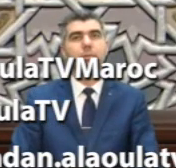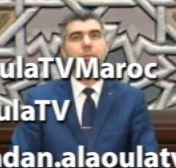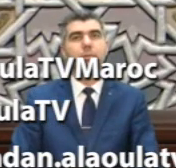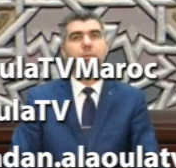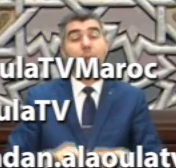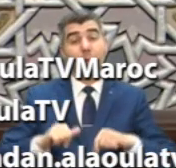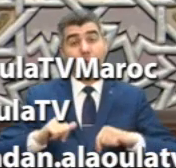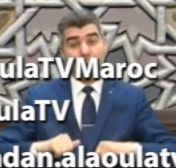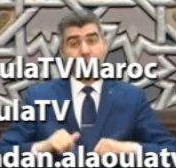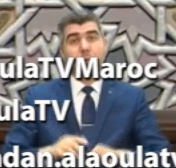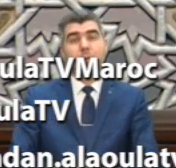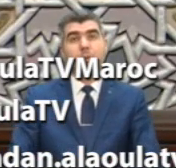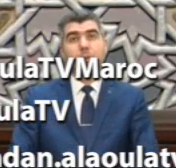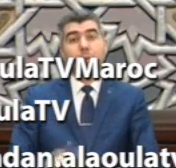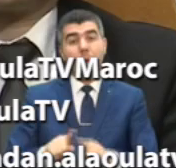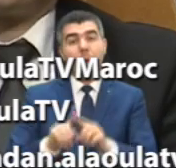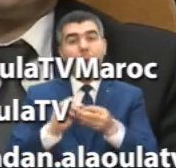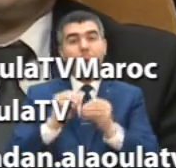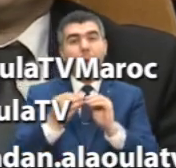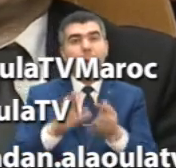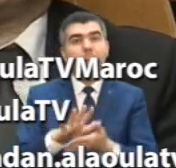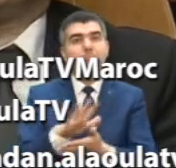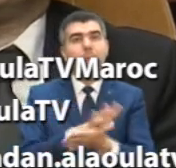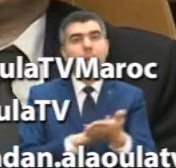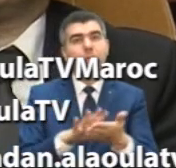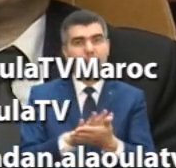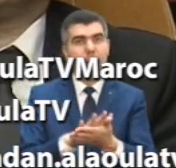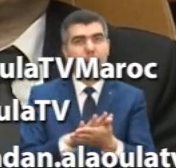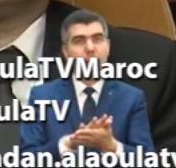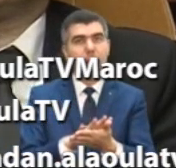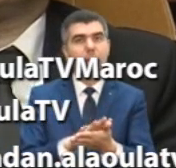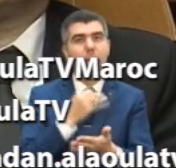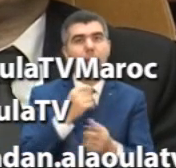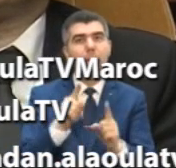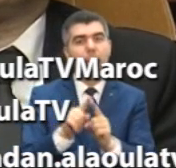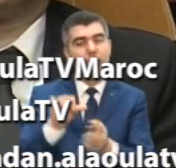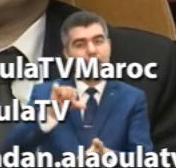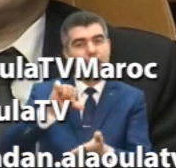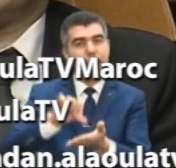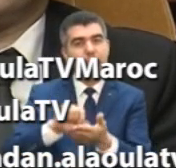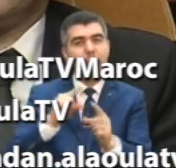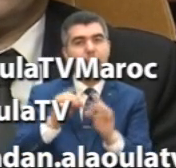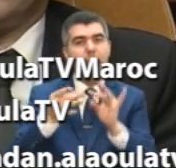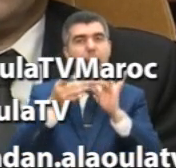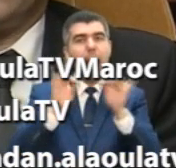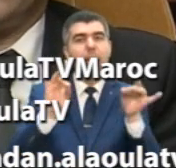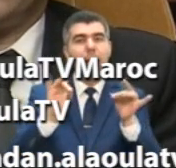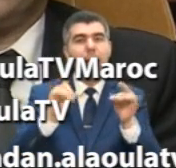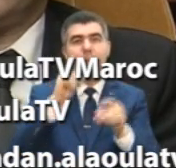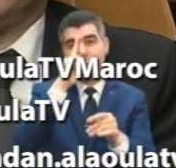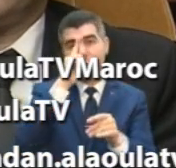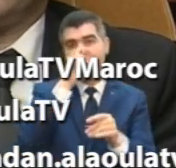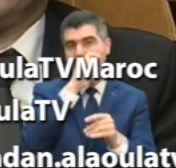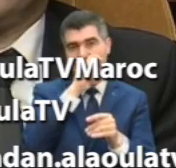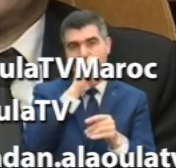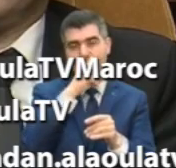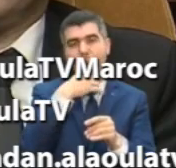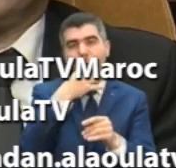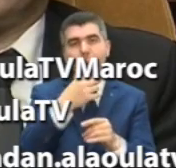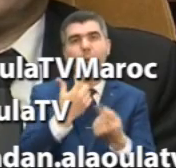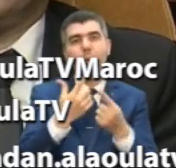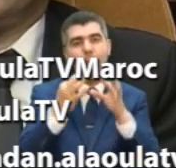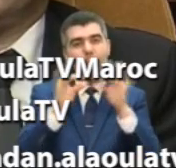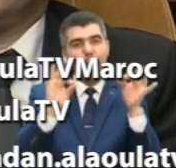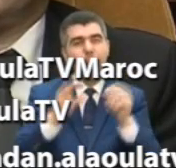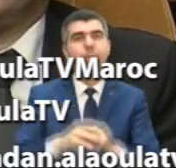السيد الوزير، المشاكل اللي كاينة مطروحة وهو أنه هذاك الموقع الإلكتروني معقد بشكل كبير جدا، وهذا تكلمت عليه.